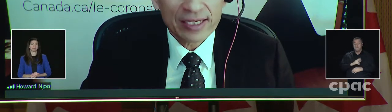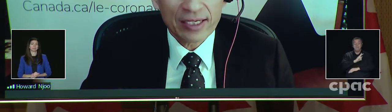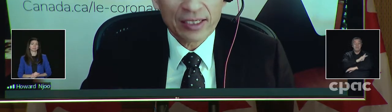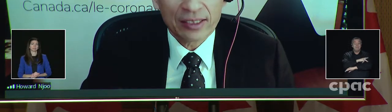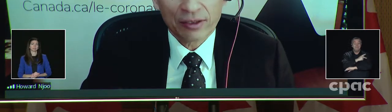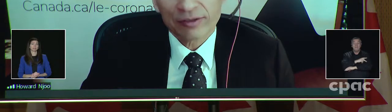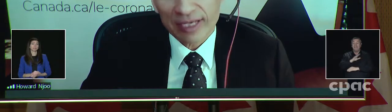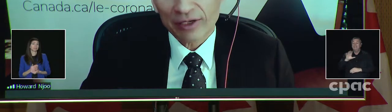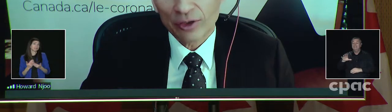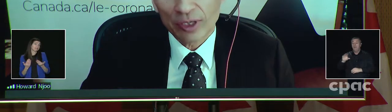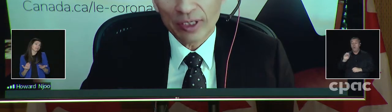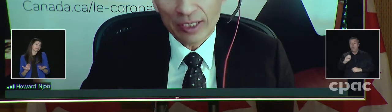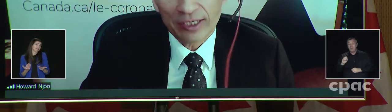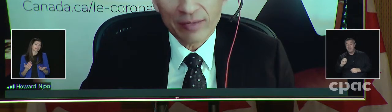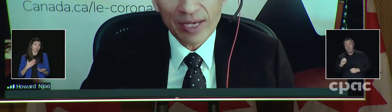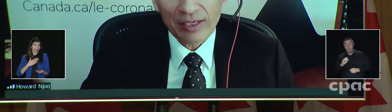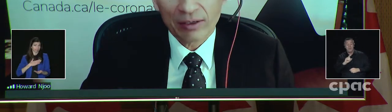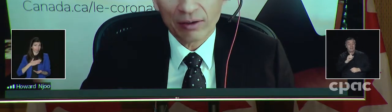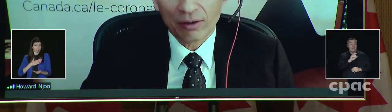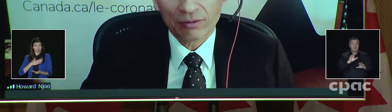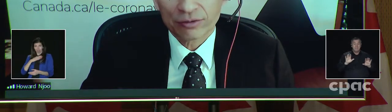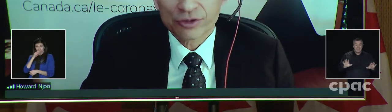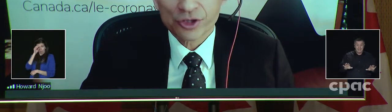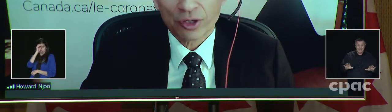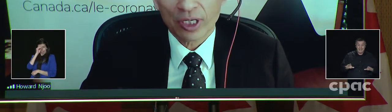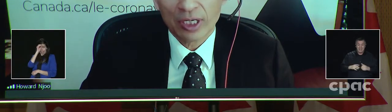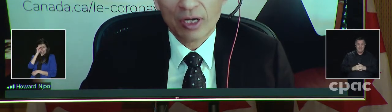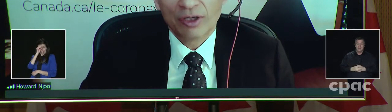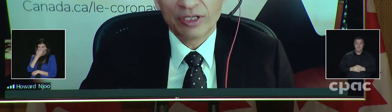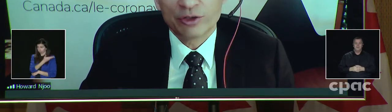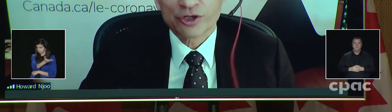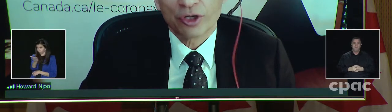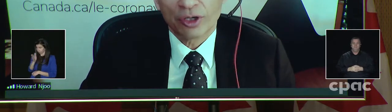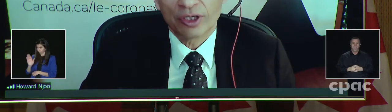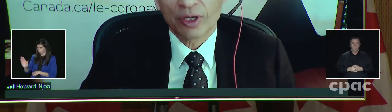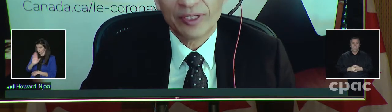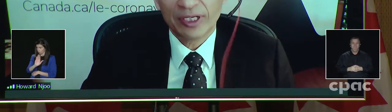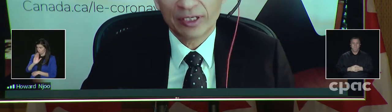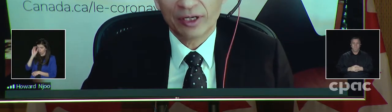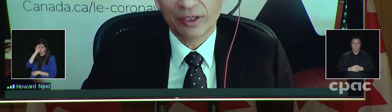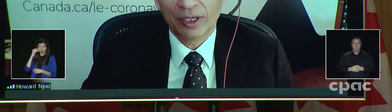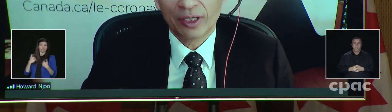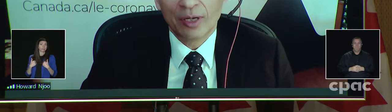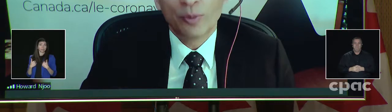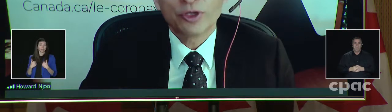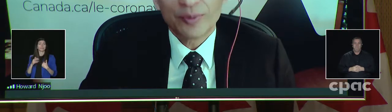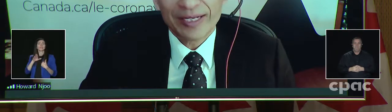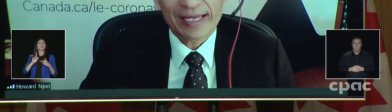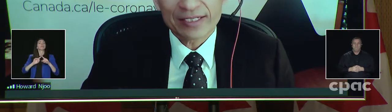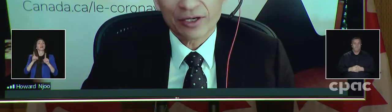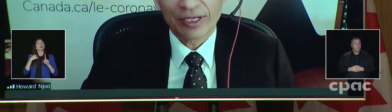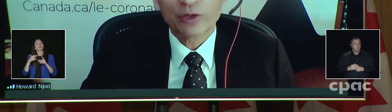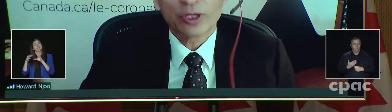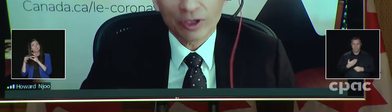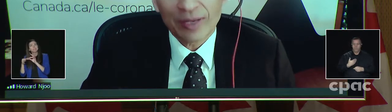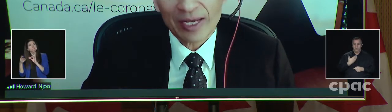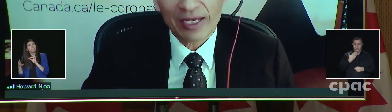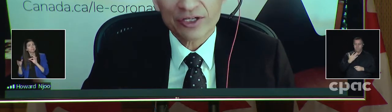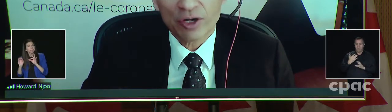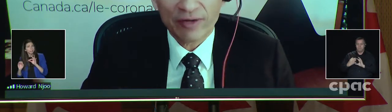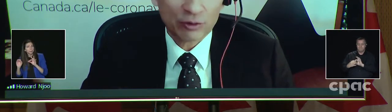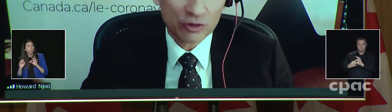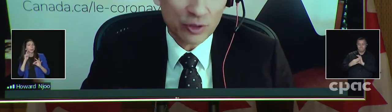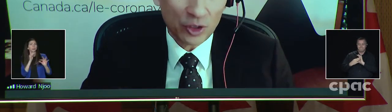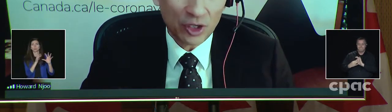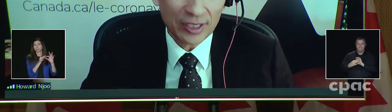provinces de l'Ontario et le Québec, on est toujours, comme il dit, en bonne communication et étroite